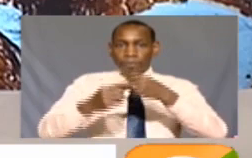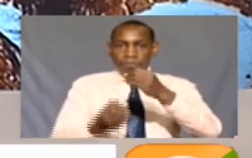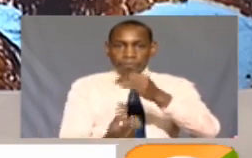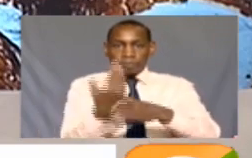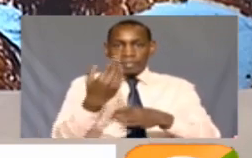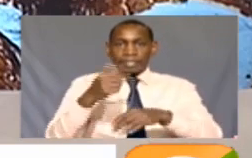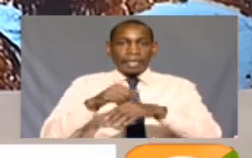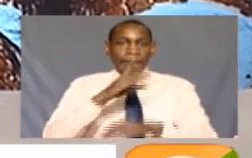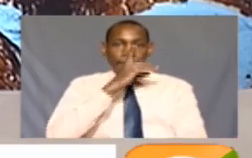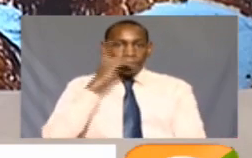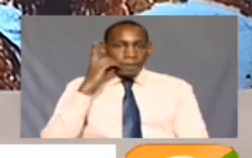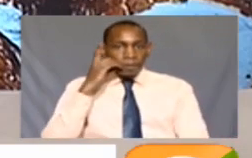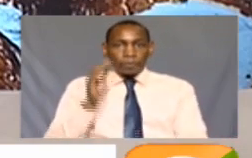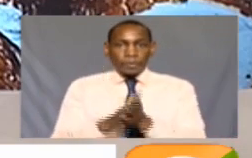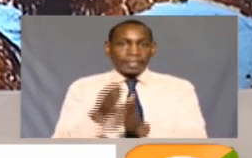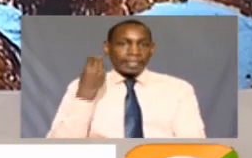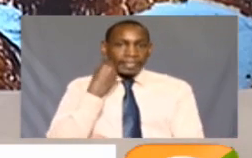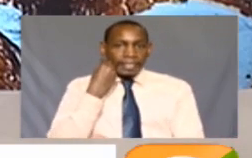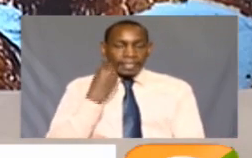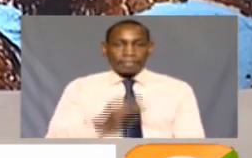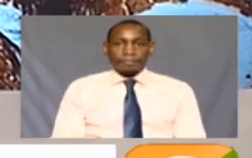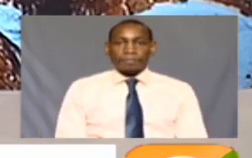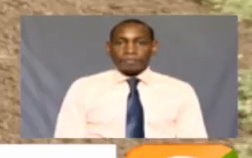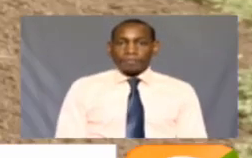magonjwa. Laura Utieno na taarifa hiyo.